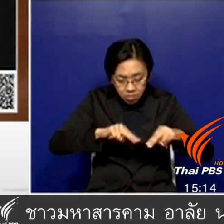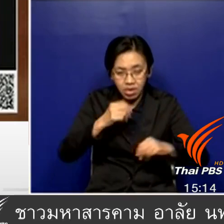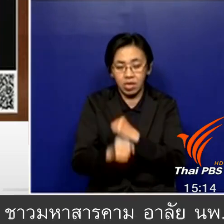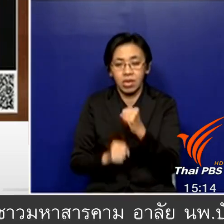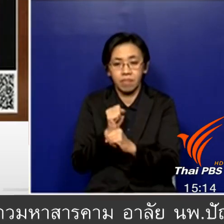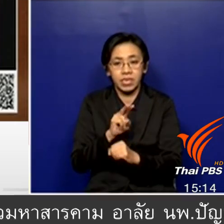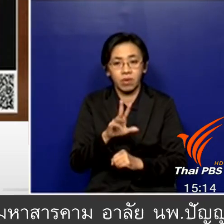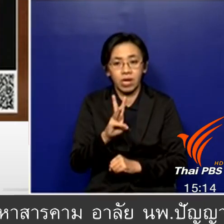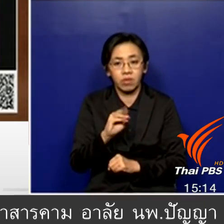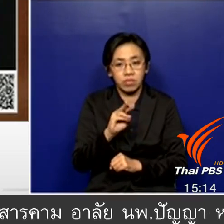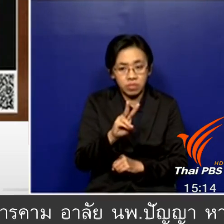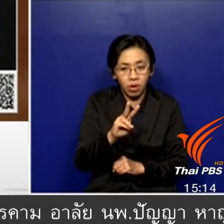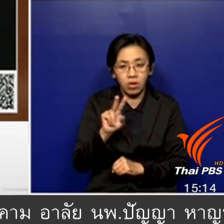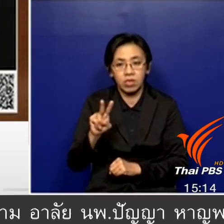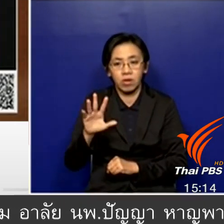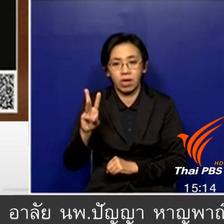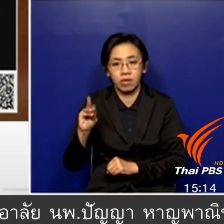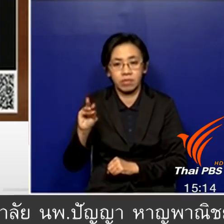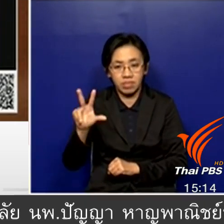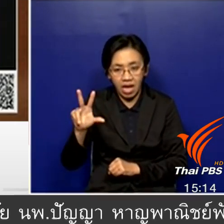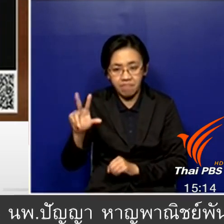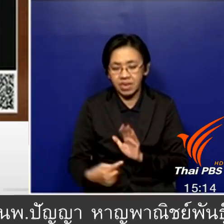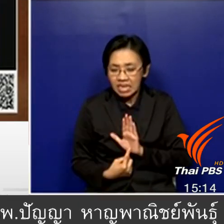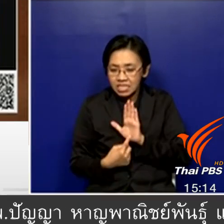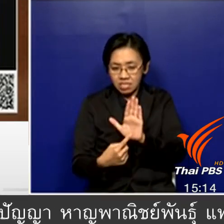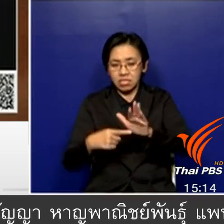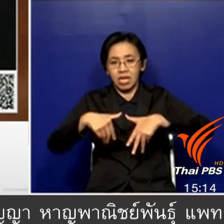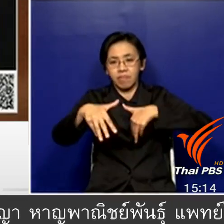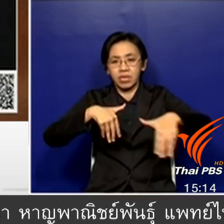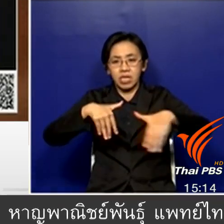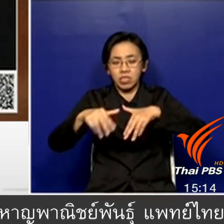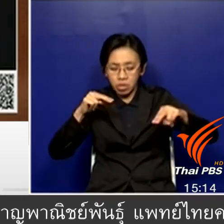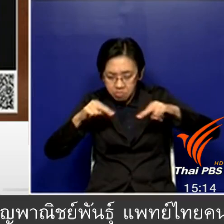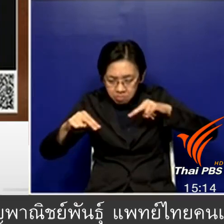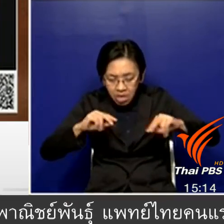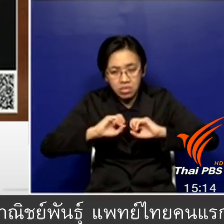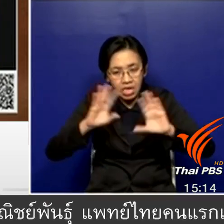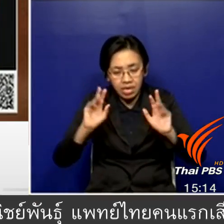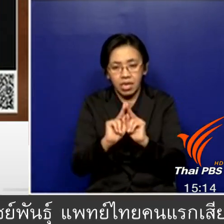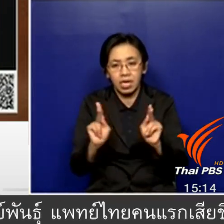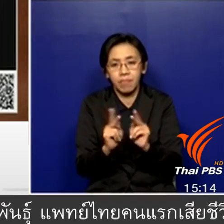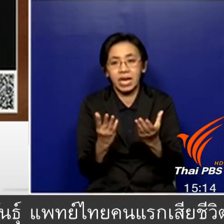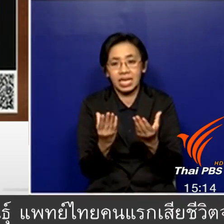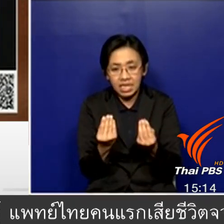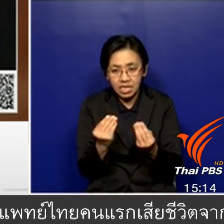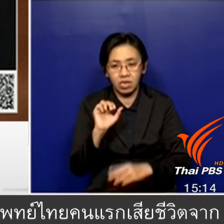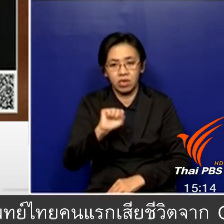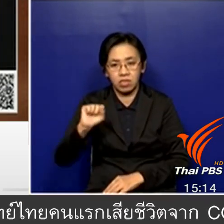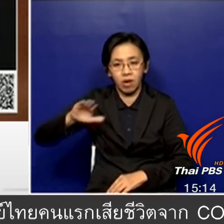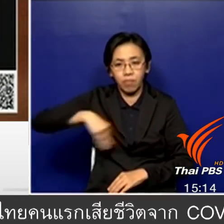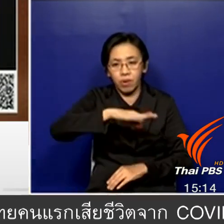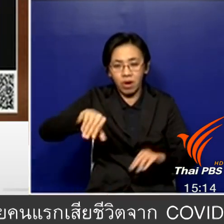ี6.02 ปี6.03 มาเปิดให้ประชาชนเหนหนอยครั และให้กรัมาธิการทดนและสพายแหงนี้ตัวสอบ